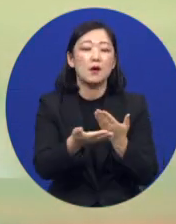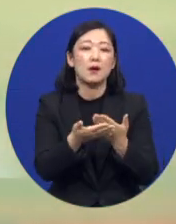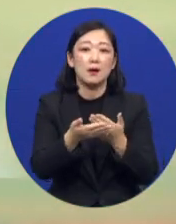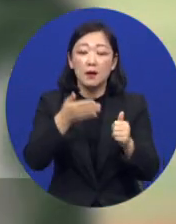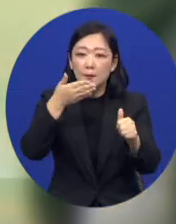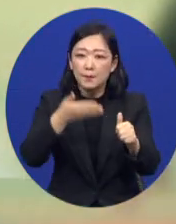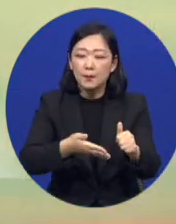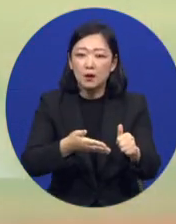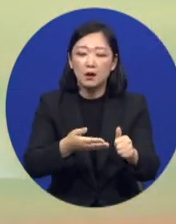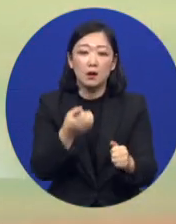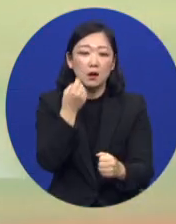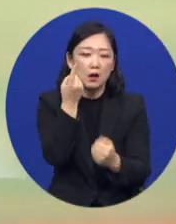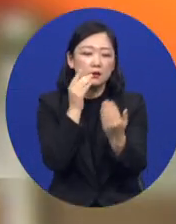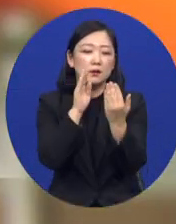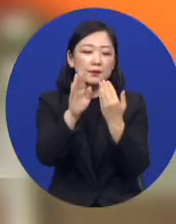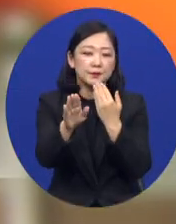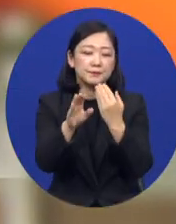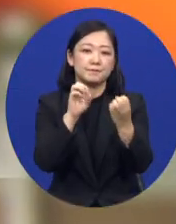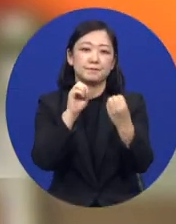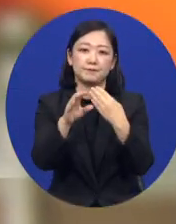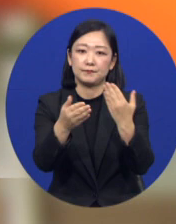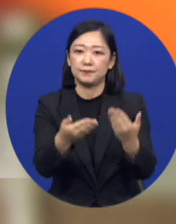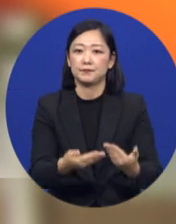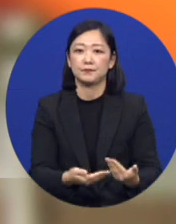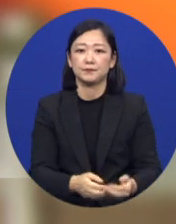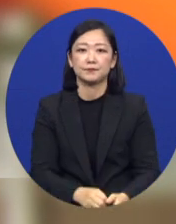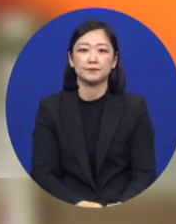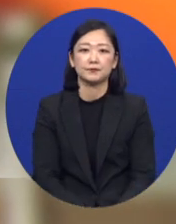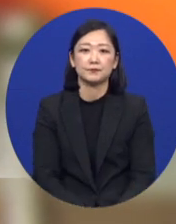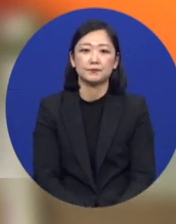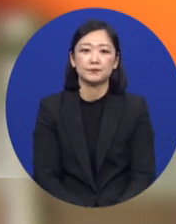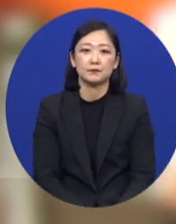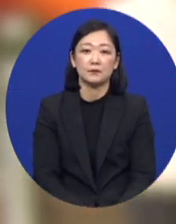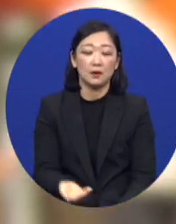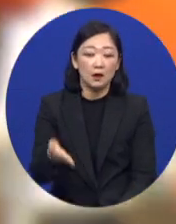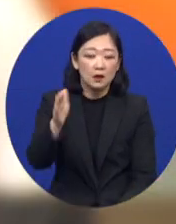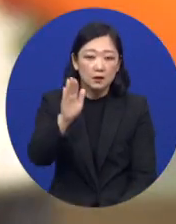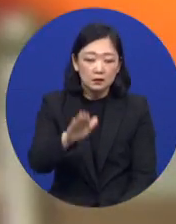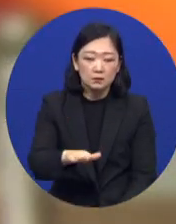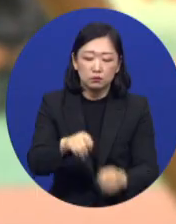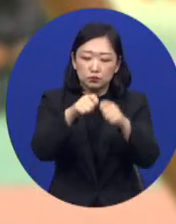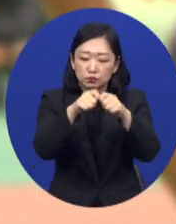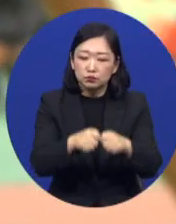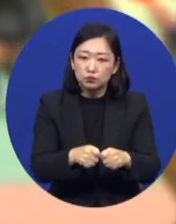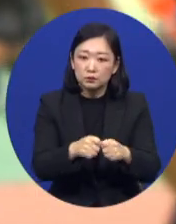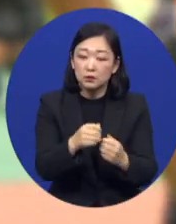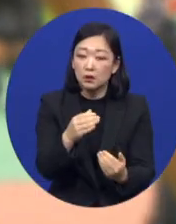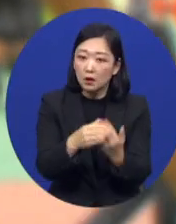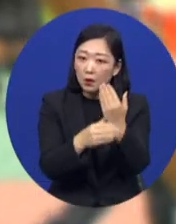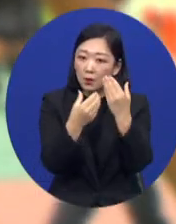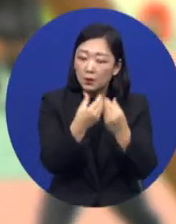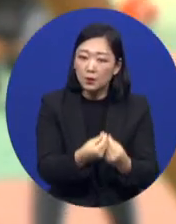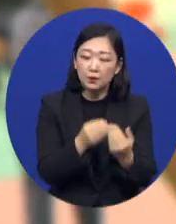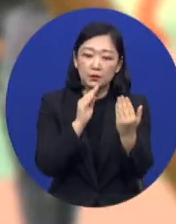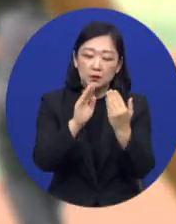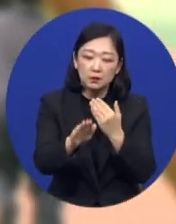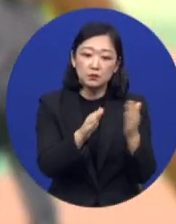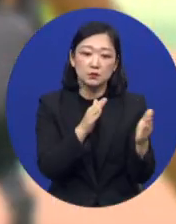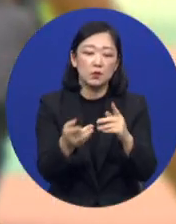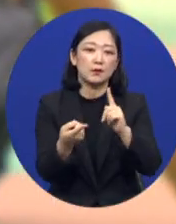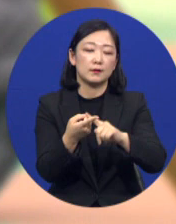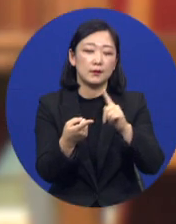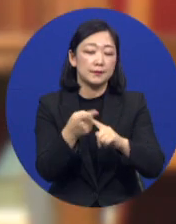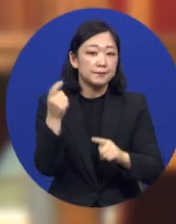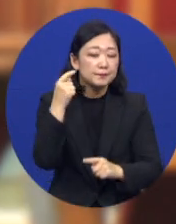학교 측은 한 달이 넘어서야 응했습니다. 하지만 장 씨는 구체적인 경위나 이후 사고 처리에 대해